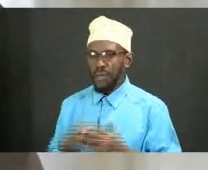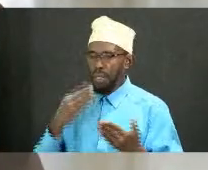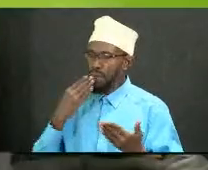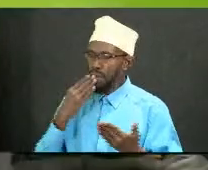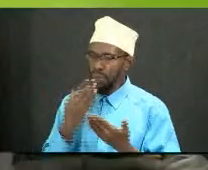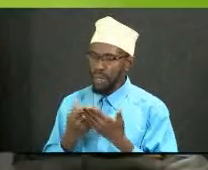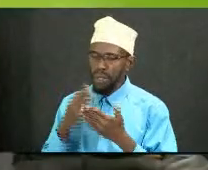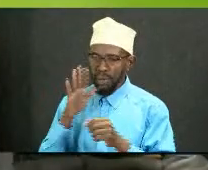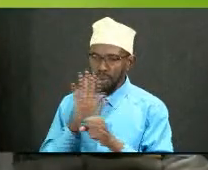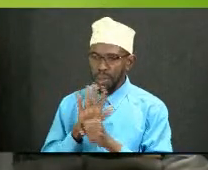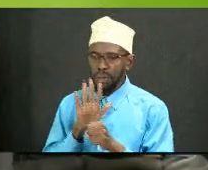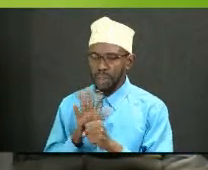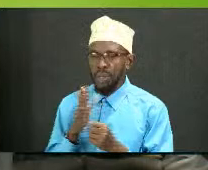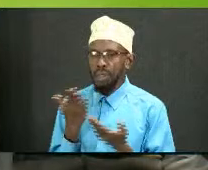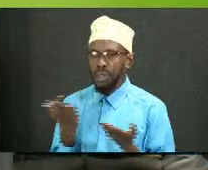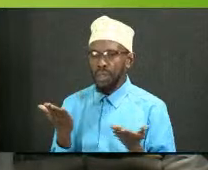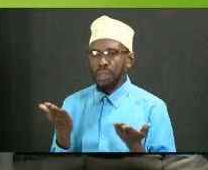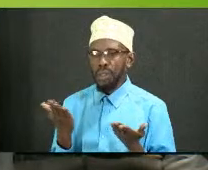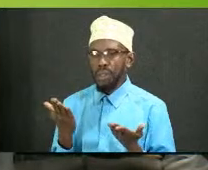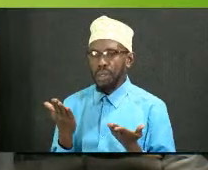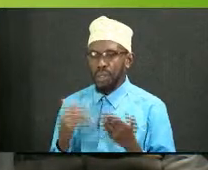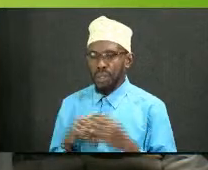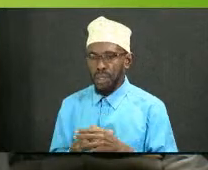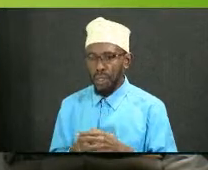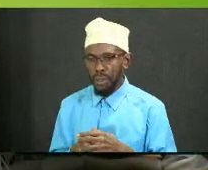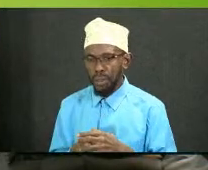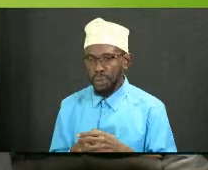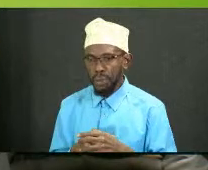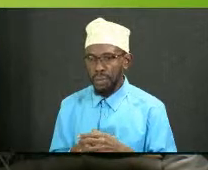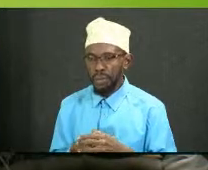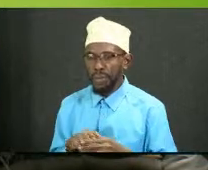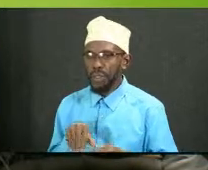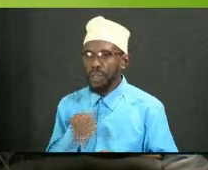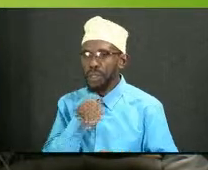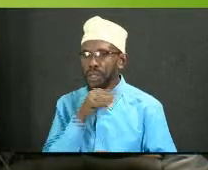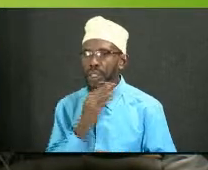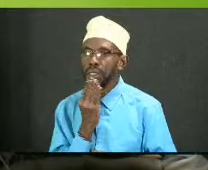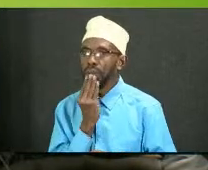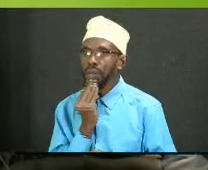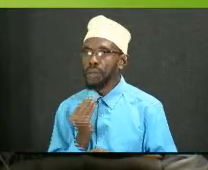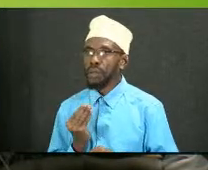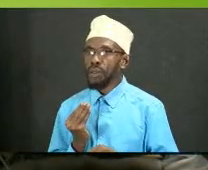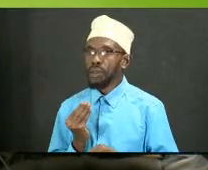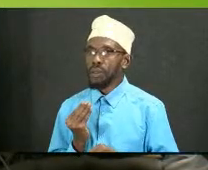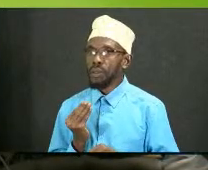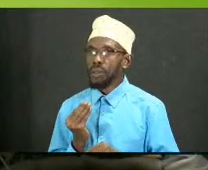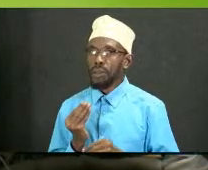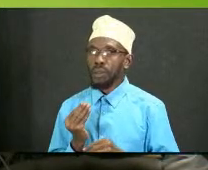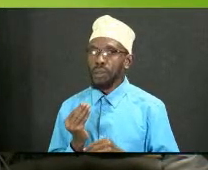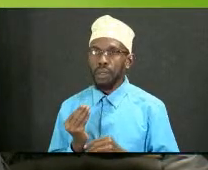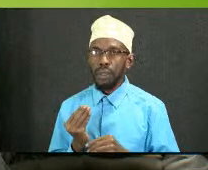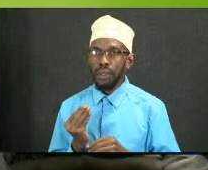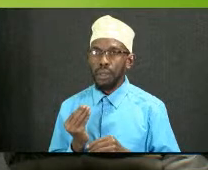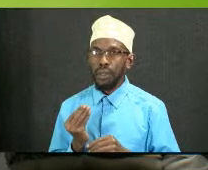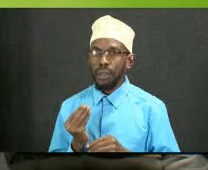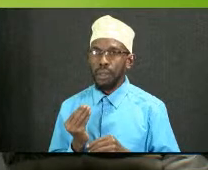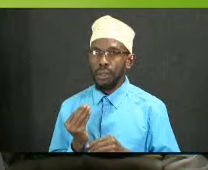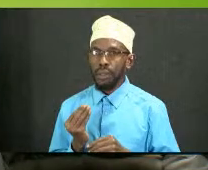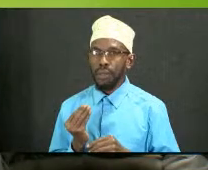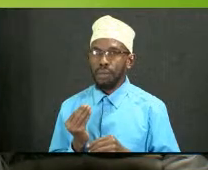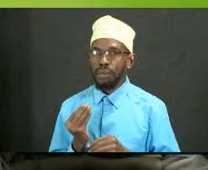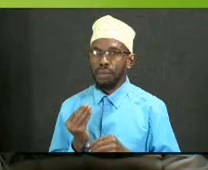Asante sana kwa mchango wako katika swala hili. Sheikh Badru Jafar, ukizingatia maisha yetu